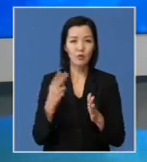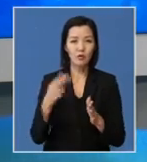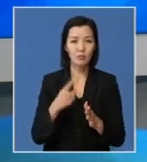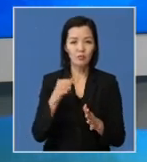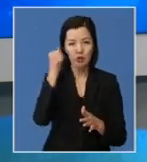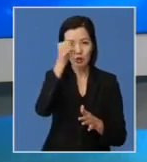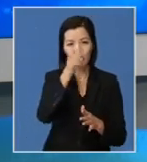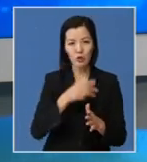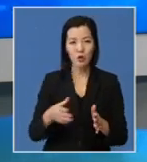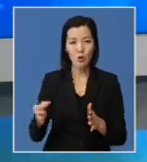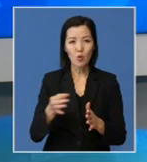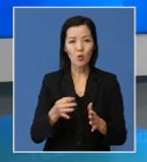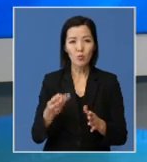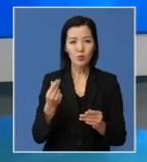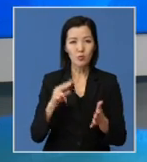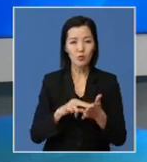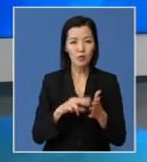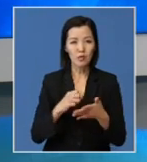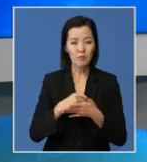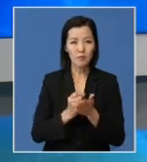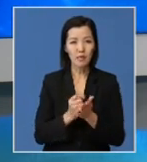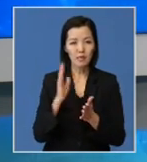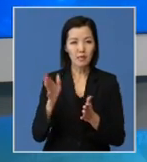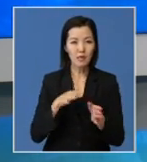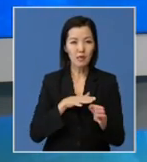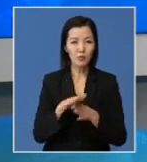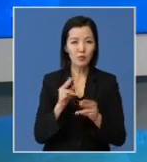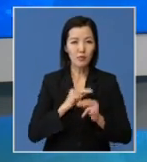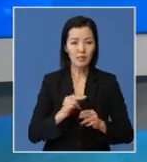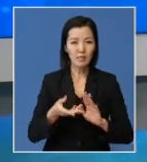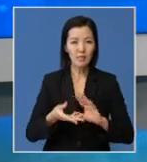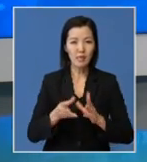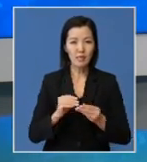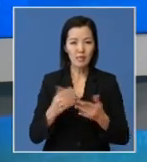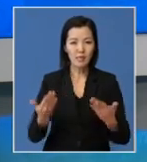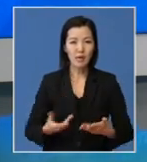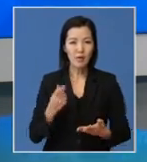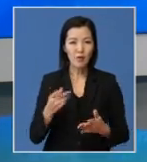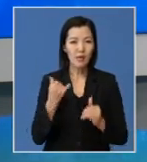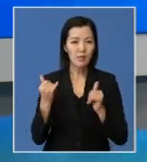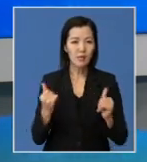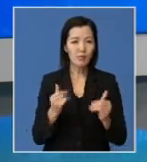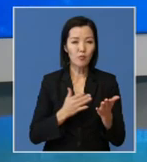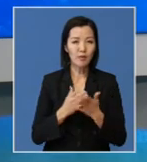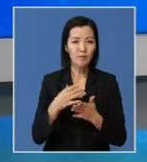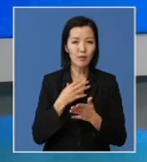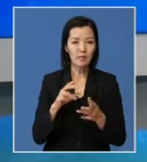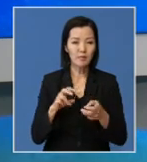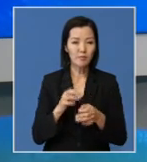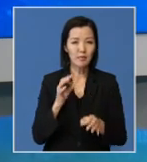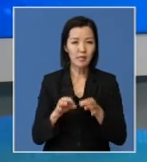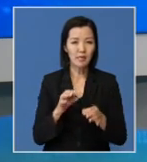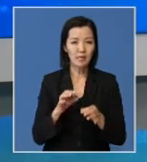2019-2021 жылдарға арналған облыс бюджетін бекітті. Алда атқарылар жұмыстарды анықтап, өңірдің әлеуметтік экономикалық даму бағытындағы маңызды мәселелер